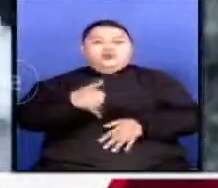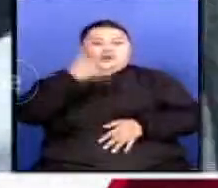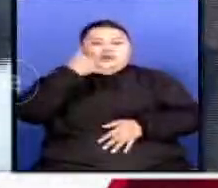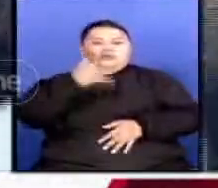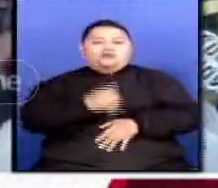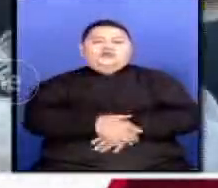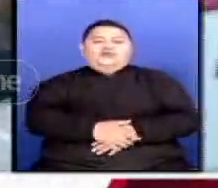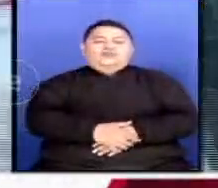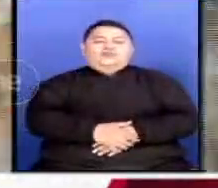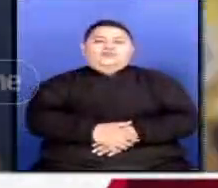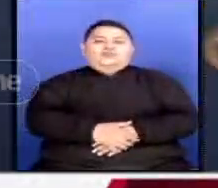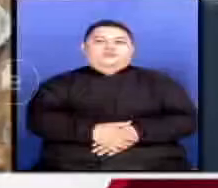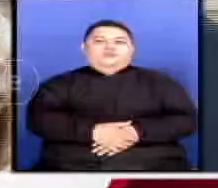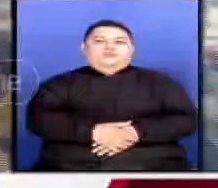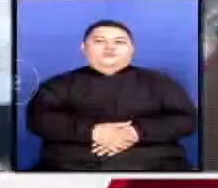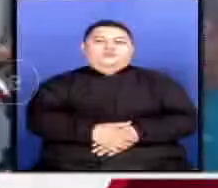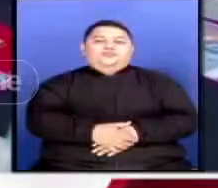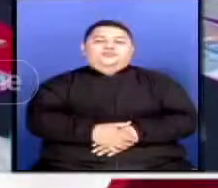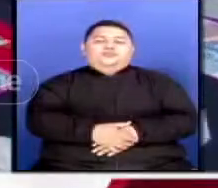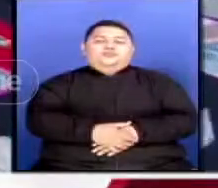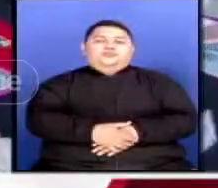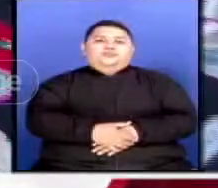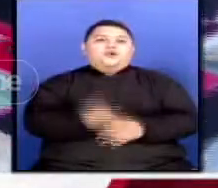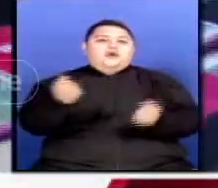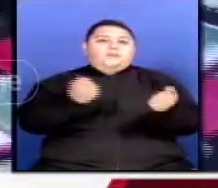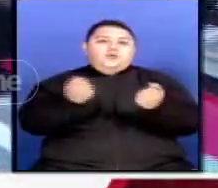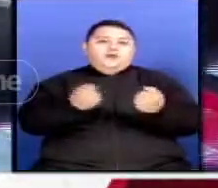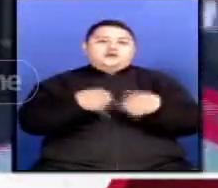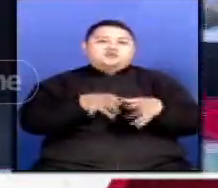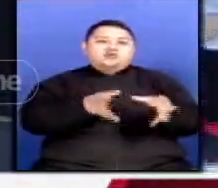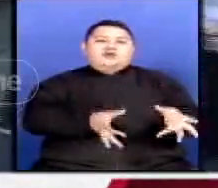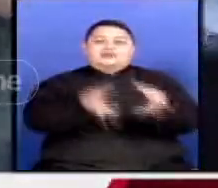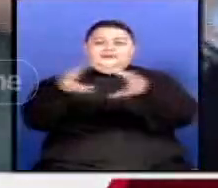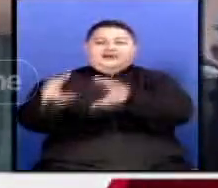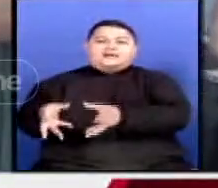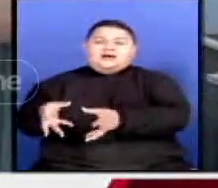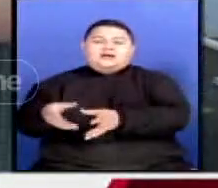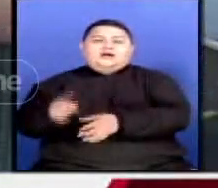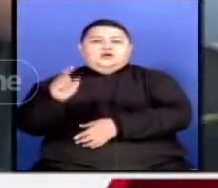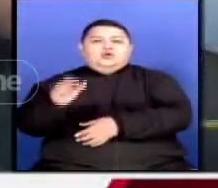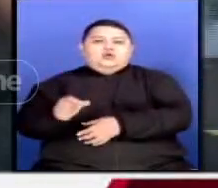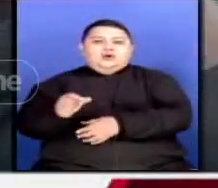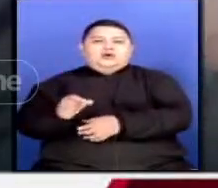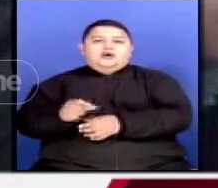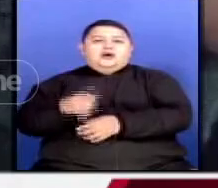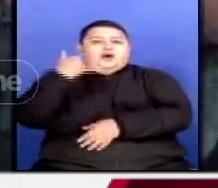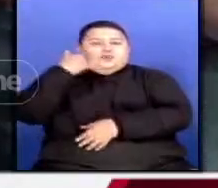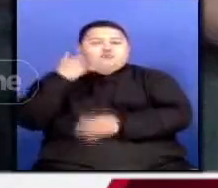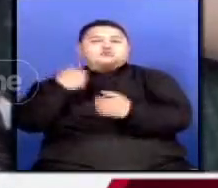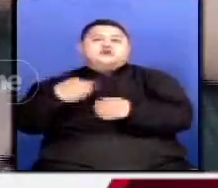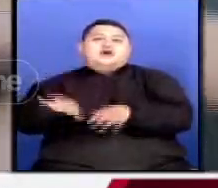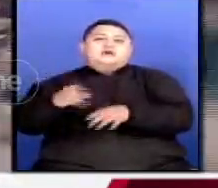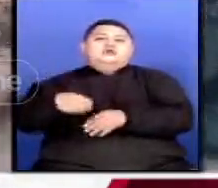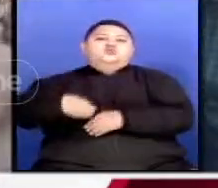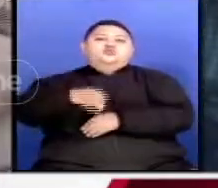handphone. Yang notabene mobil ini sudah dipindahtangankan terhadap seseorang dan handphone pun juga sudah dijual